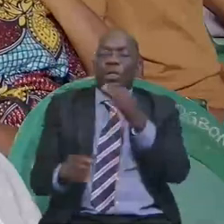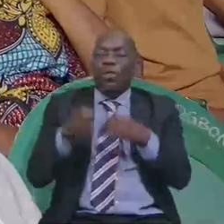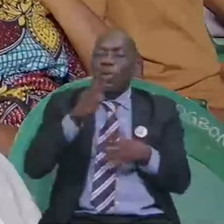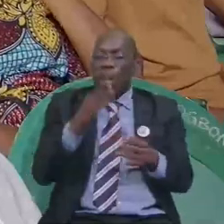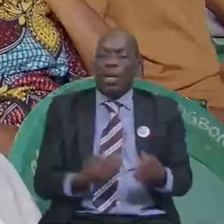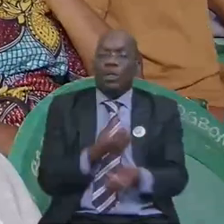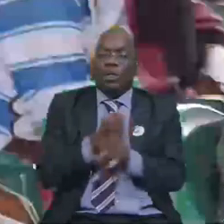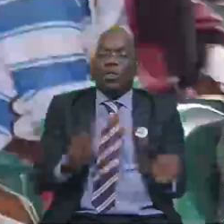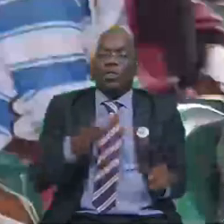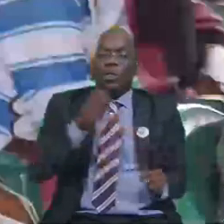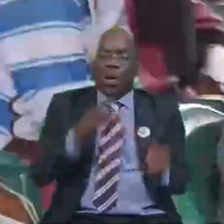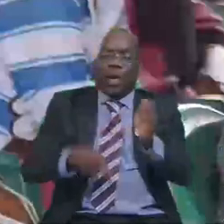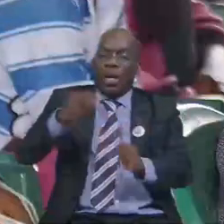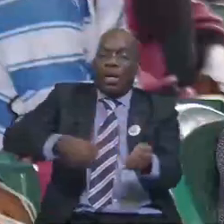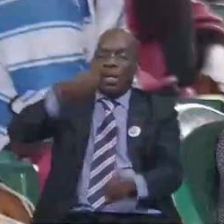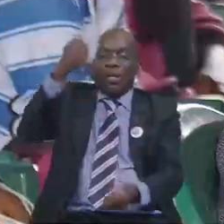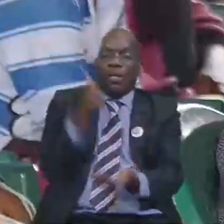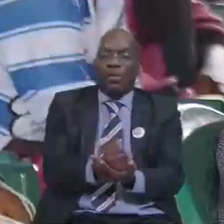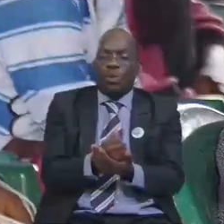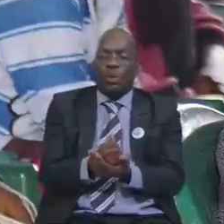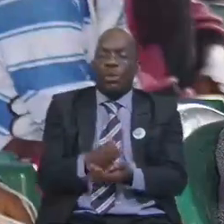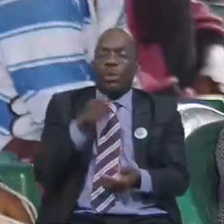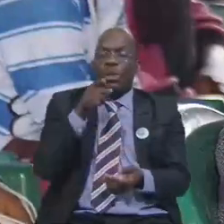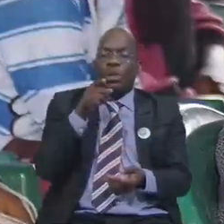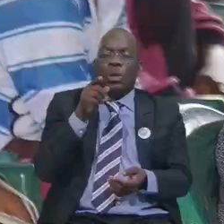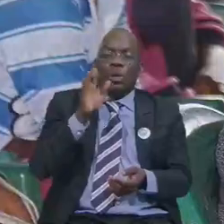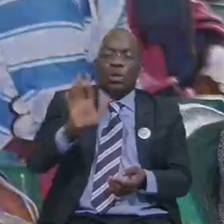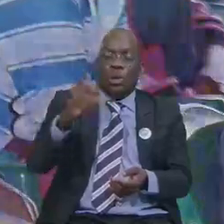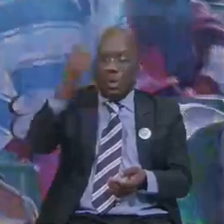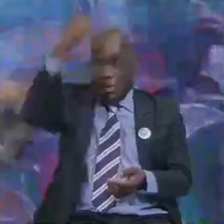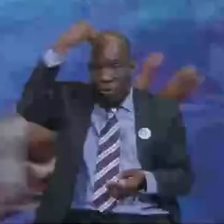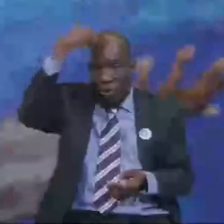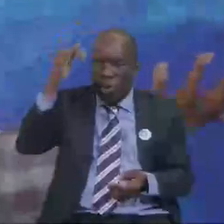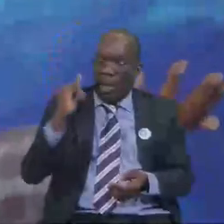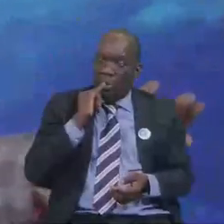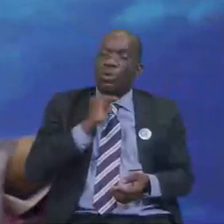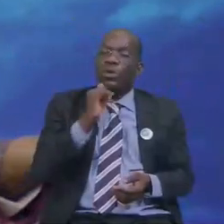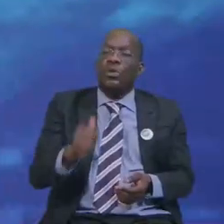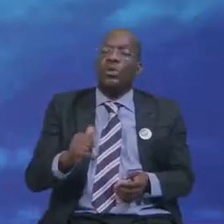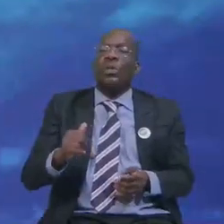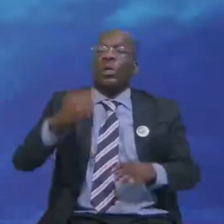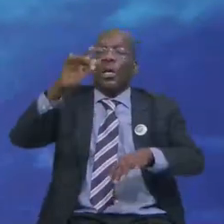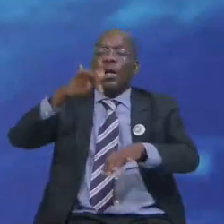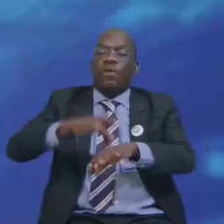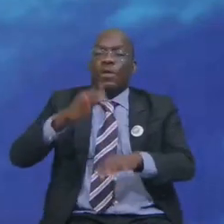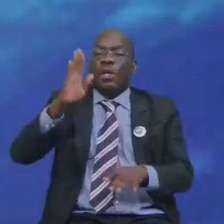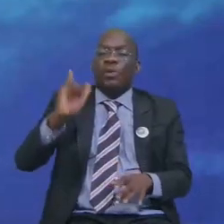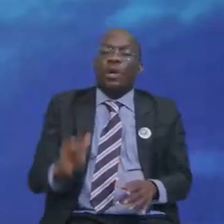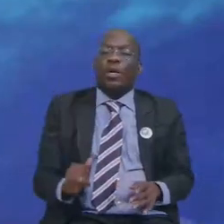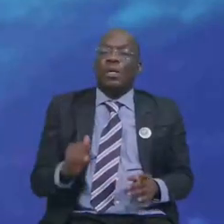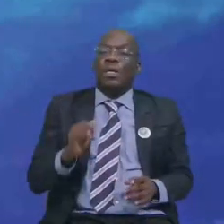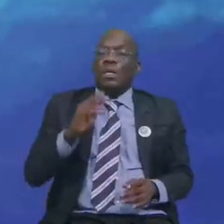plus élevé ton cerveau n'est pas faite pas ma région tu dois mieux travailler